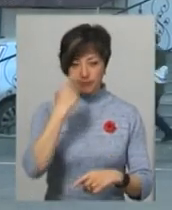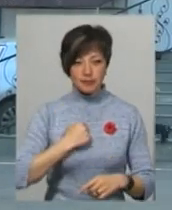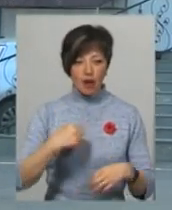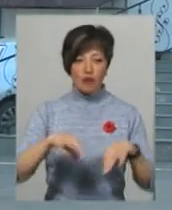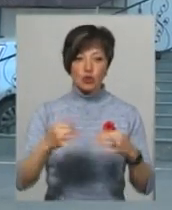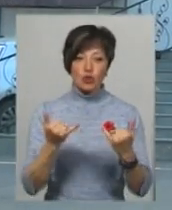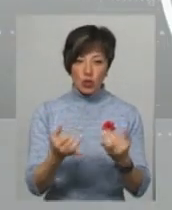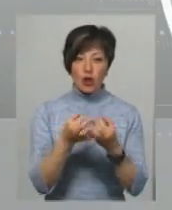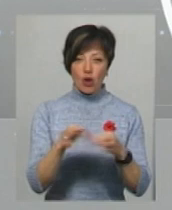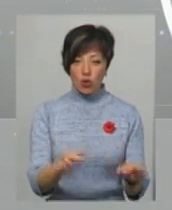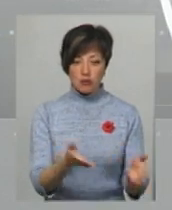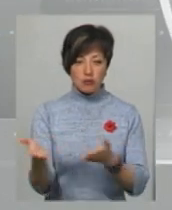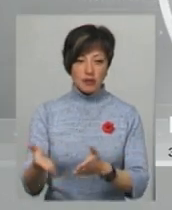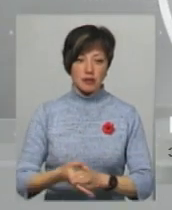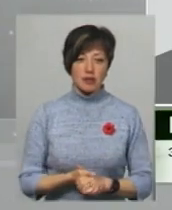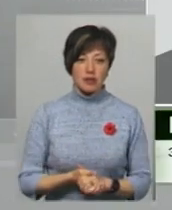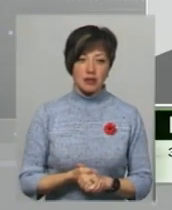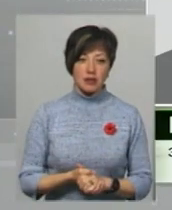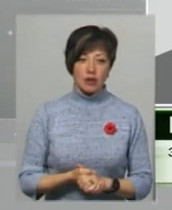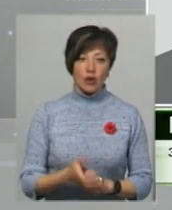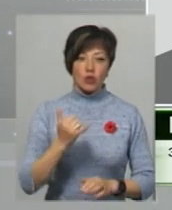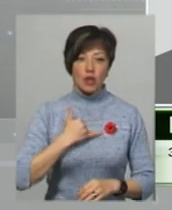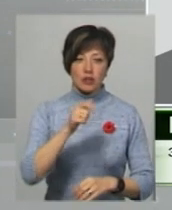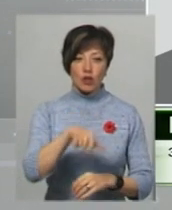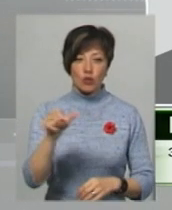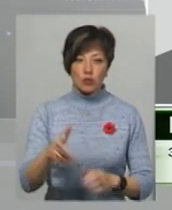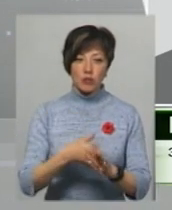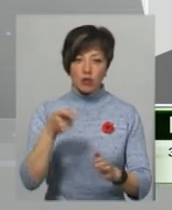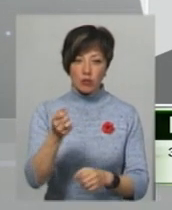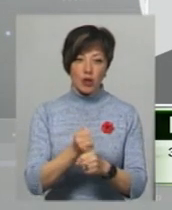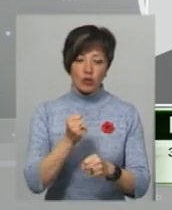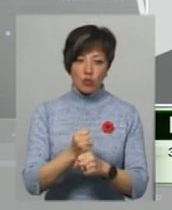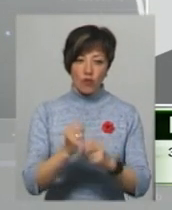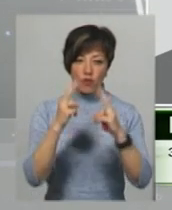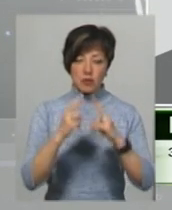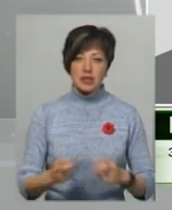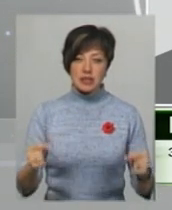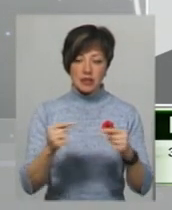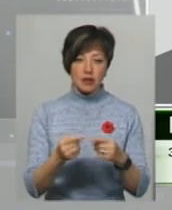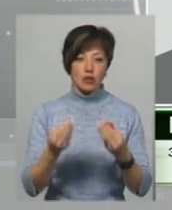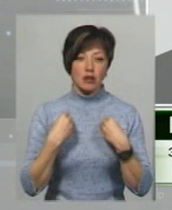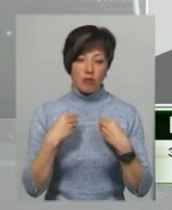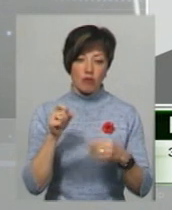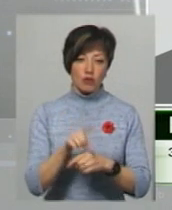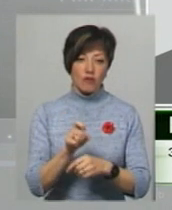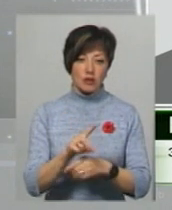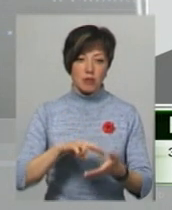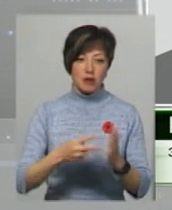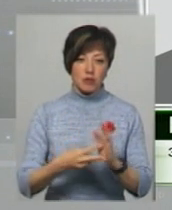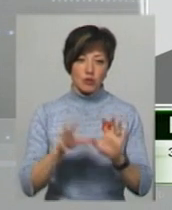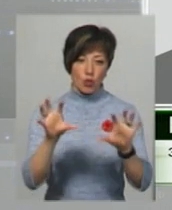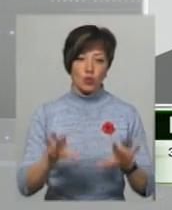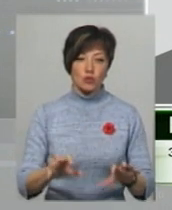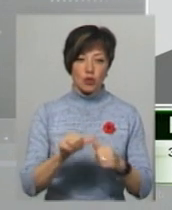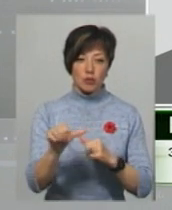авто сьогодні розмитнили. У нас люди подають документи, ті, які є, ми їх опрацьовуємо. От, згідно наданих нам повноважень, передбачених митним